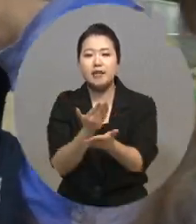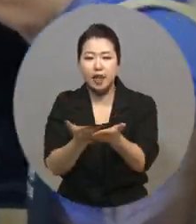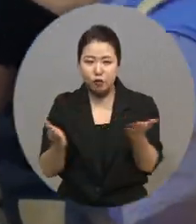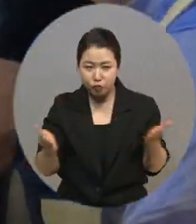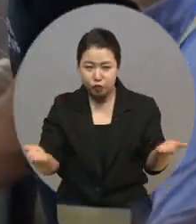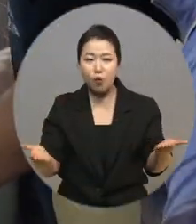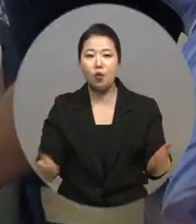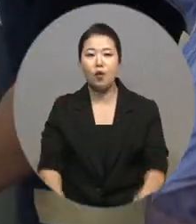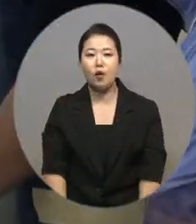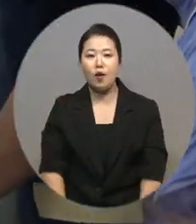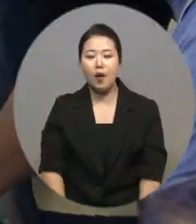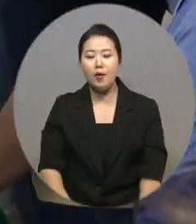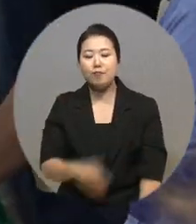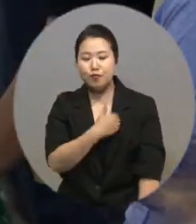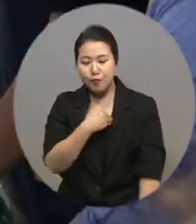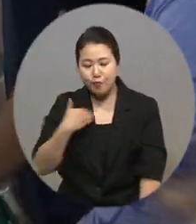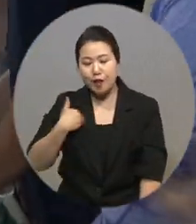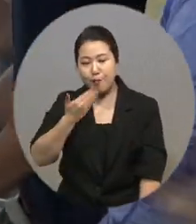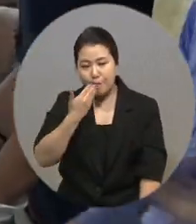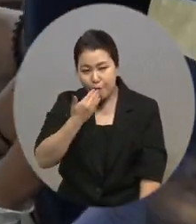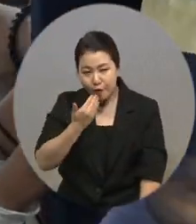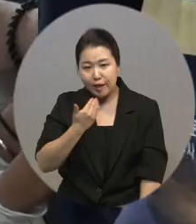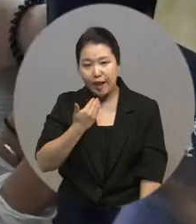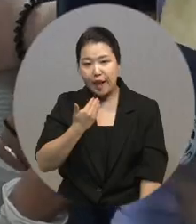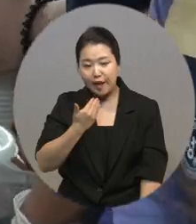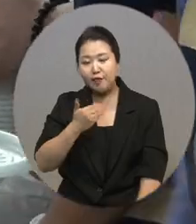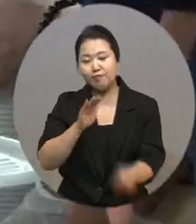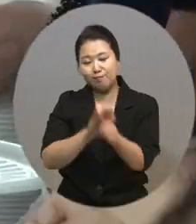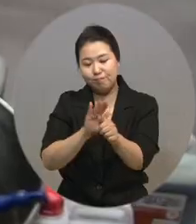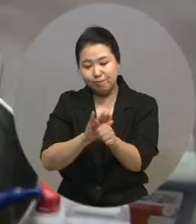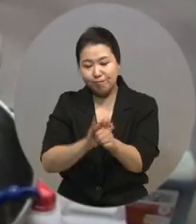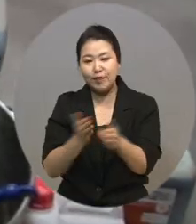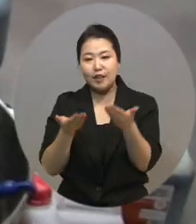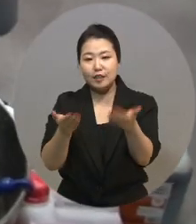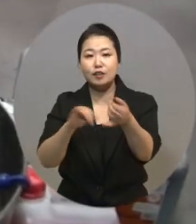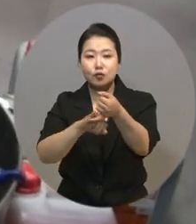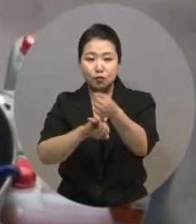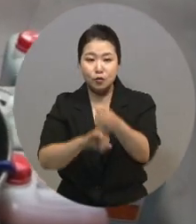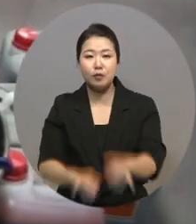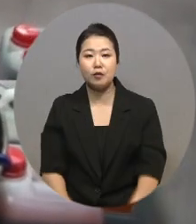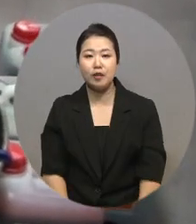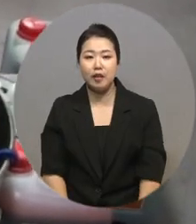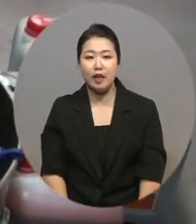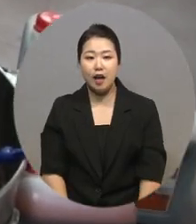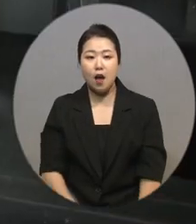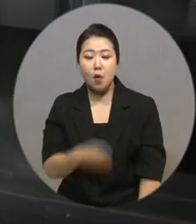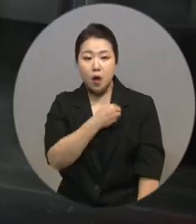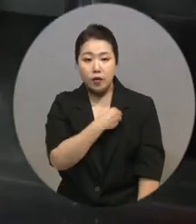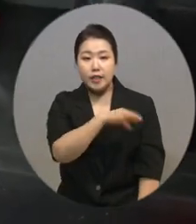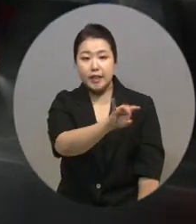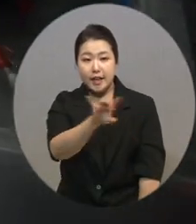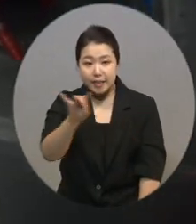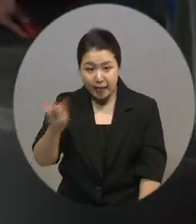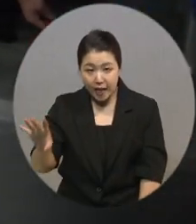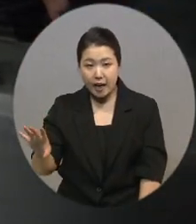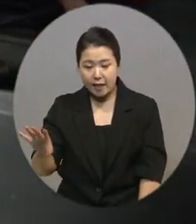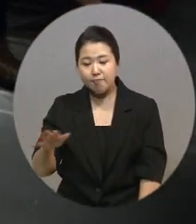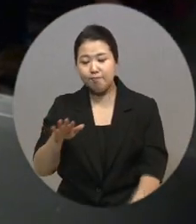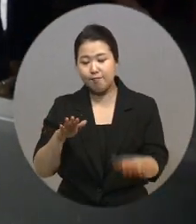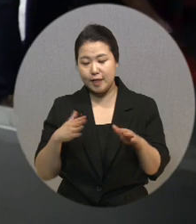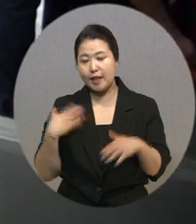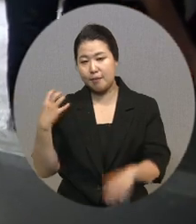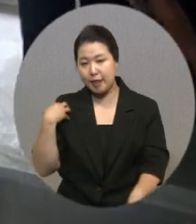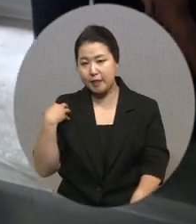넉넉한 한끼에 식사를 할 수 있도록 돕고 있습니다 회원들은 각자의 자리에서 자신의 역할을